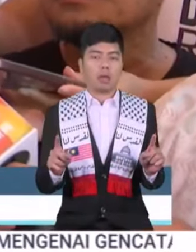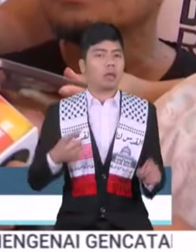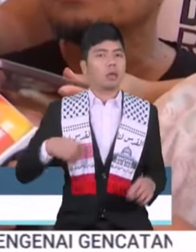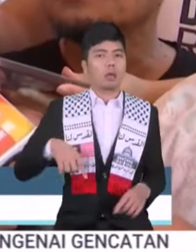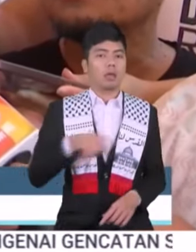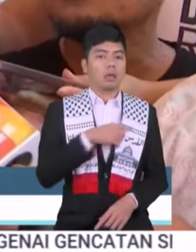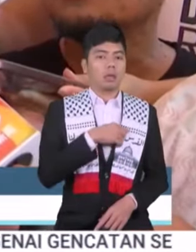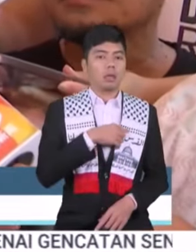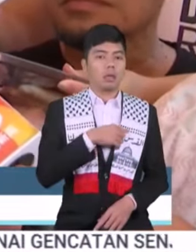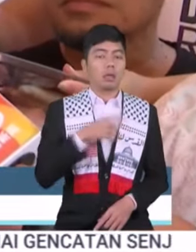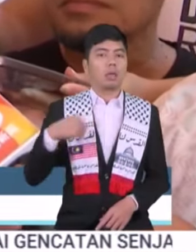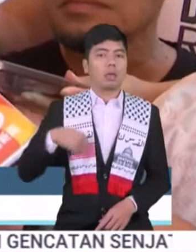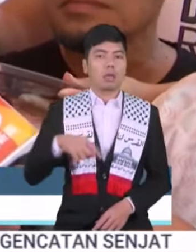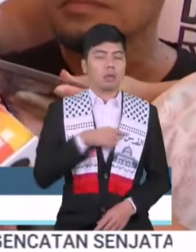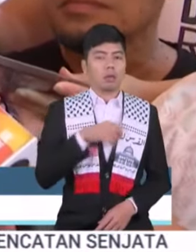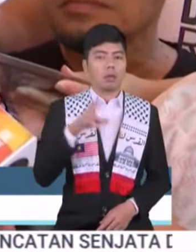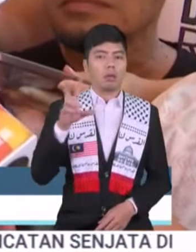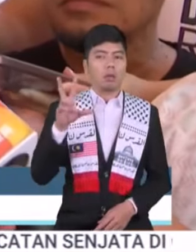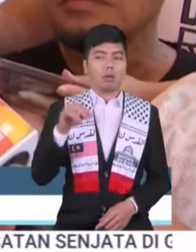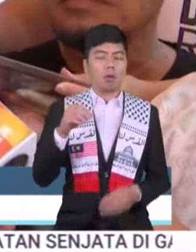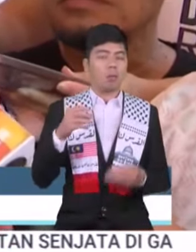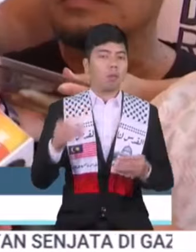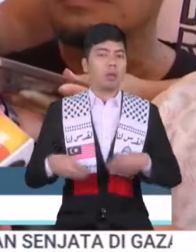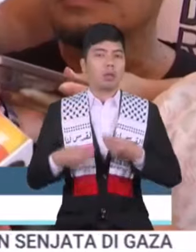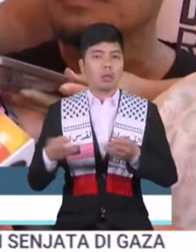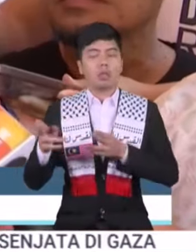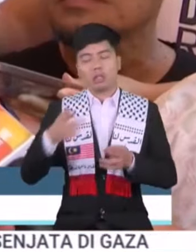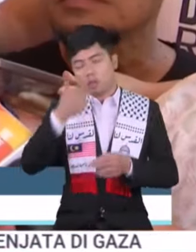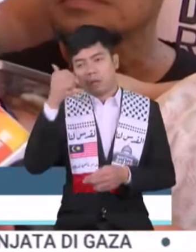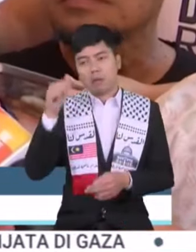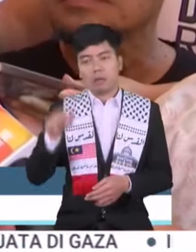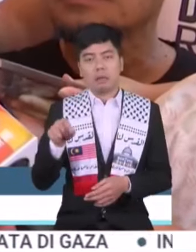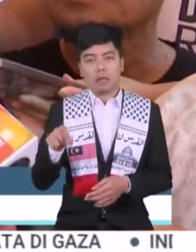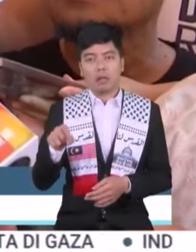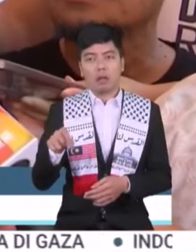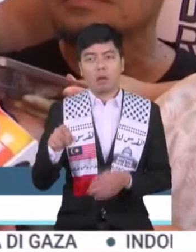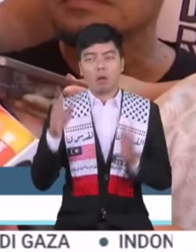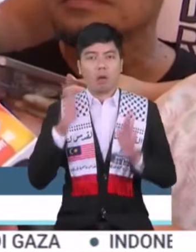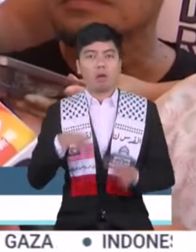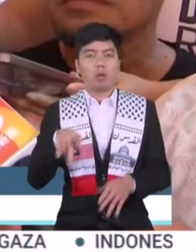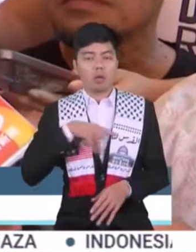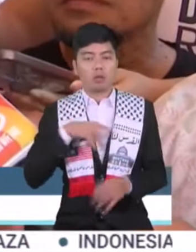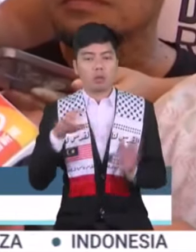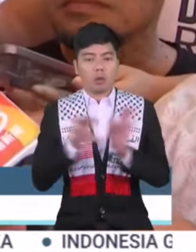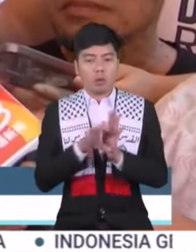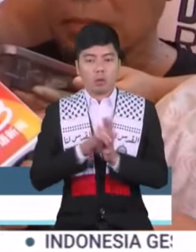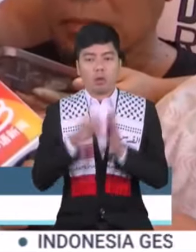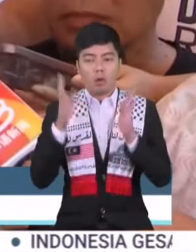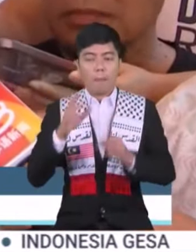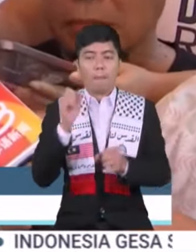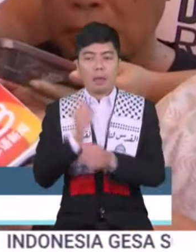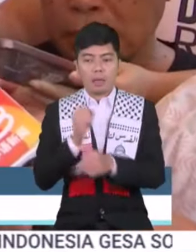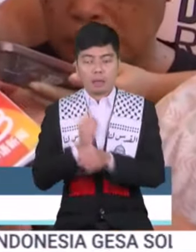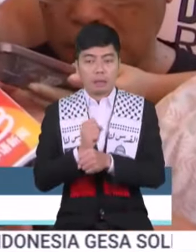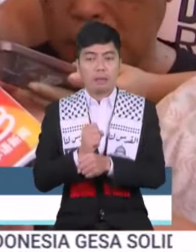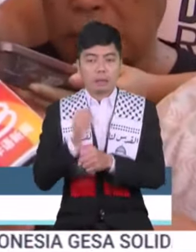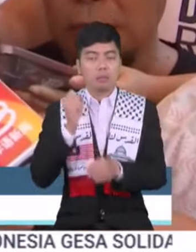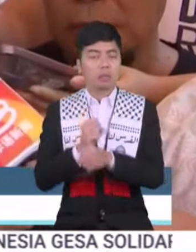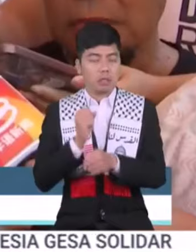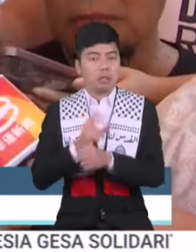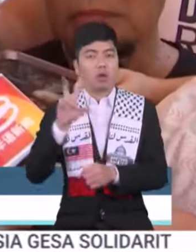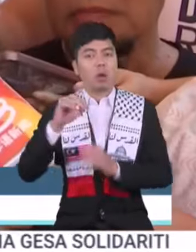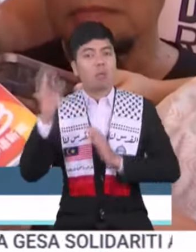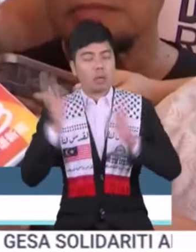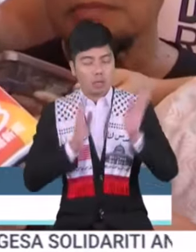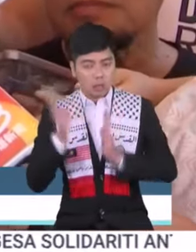out itu bukan pemilik yang kerja dekat pasar borong adalah pekerja asing yang S mereka adalah pekerja